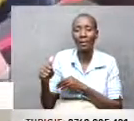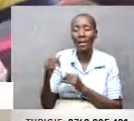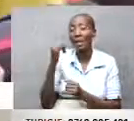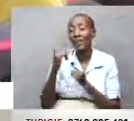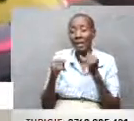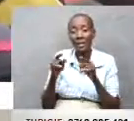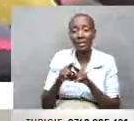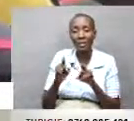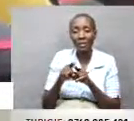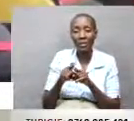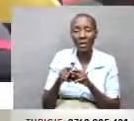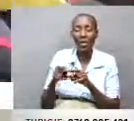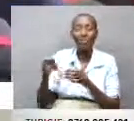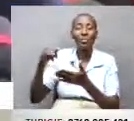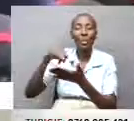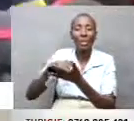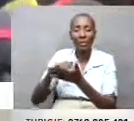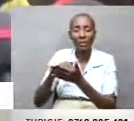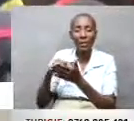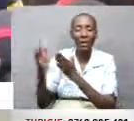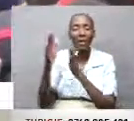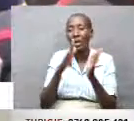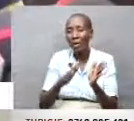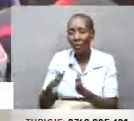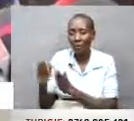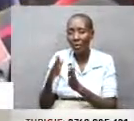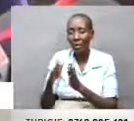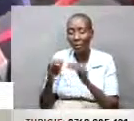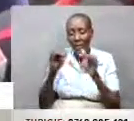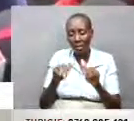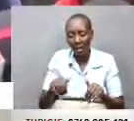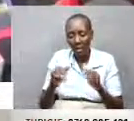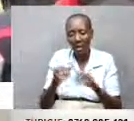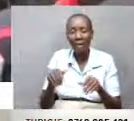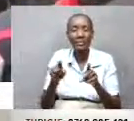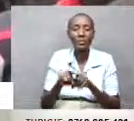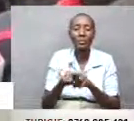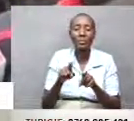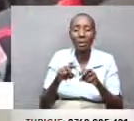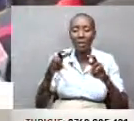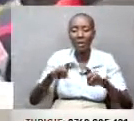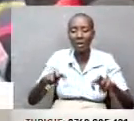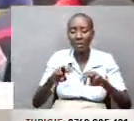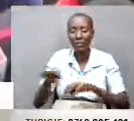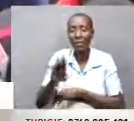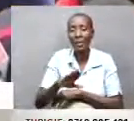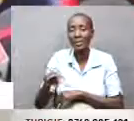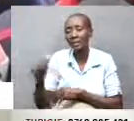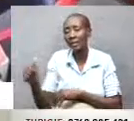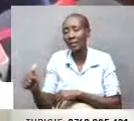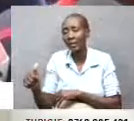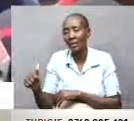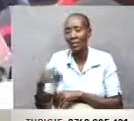pia wawe incorporated kwa ile program ya Pelis hapo, kwamba pia walime shamba system wakitafutiwa nafasi mbadala. Kwa hivyo bwana